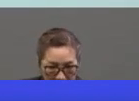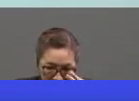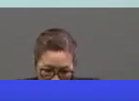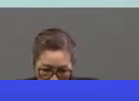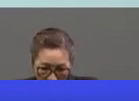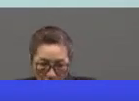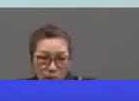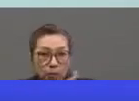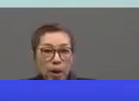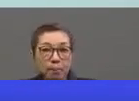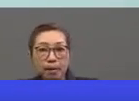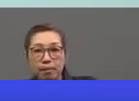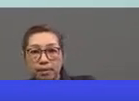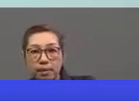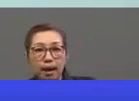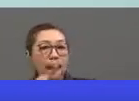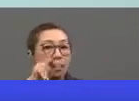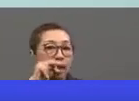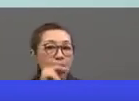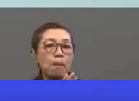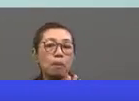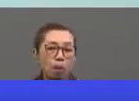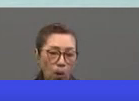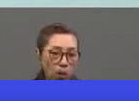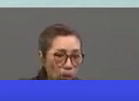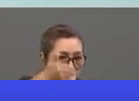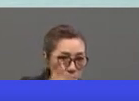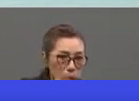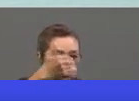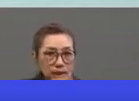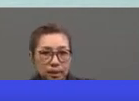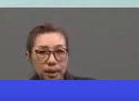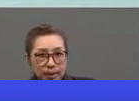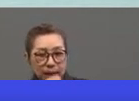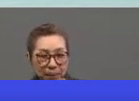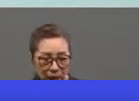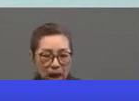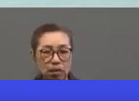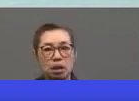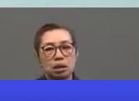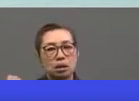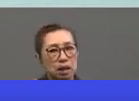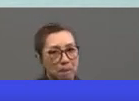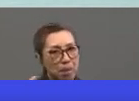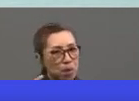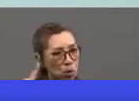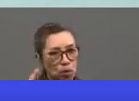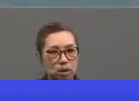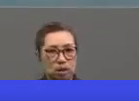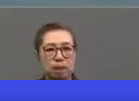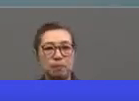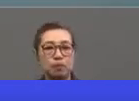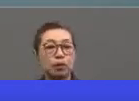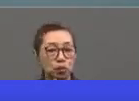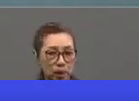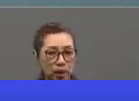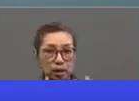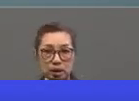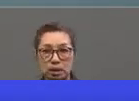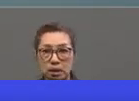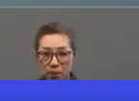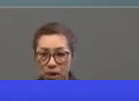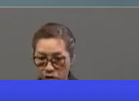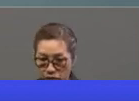ช่วงเดือนพฤษภาคมแต่อาจจะคาดการณ์เอาไว้เนี่ยอาจจะเกิดสถานการณ์ฝนทิ้งช่วงได้ประมาณเดือน